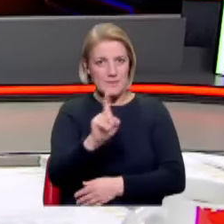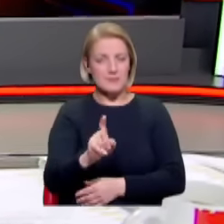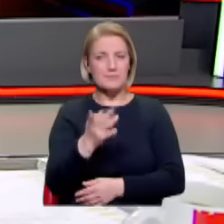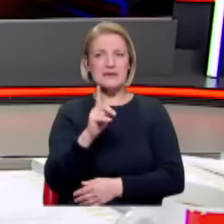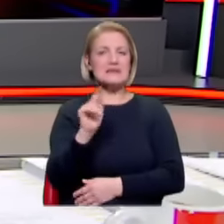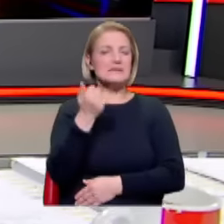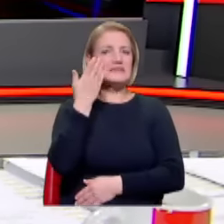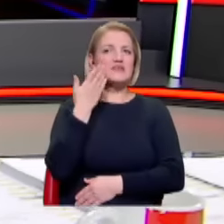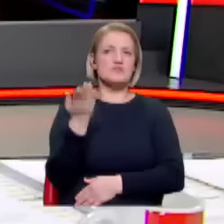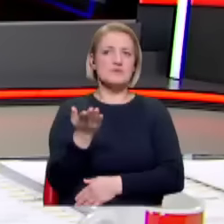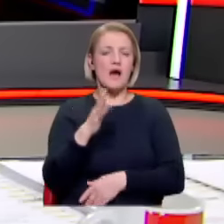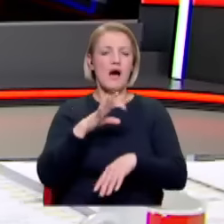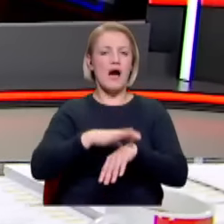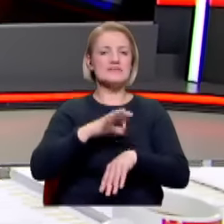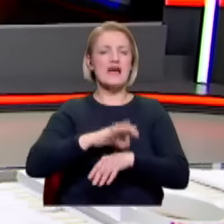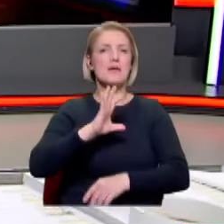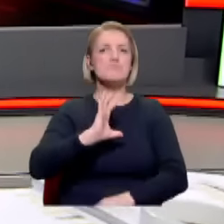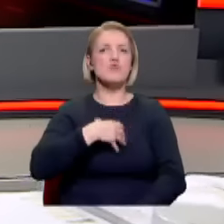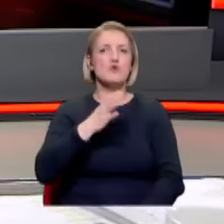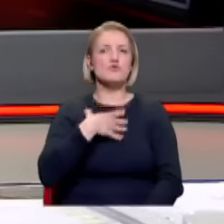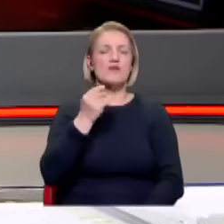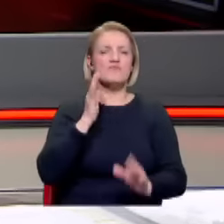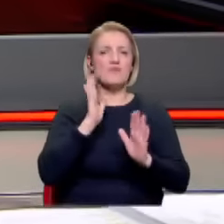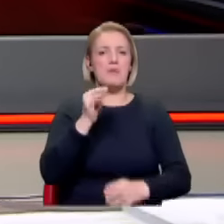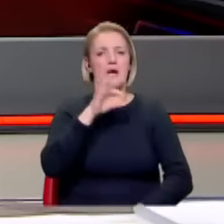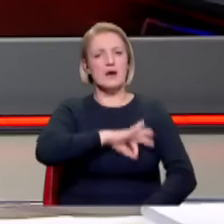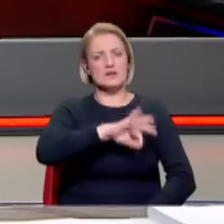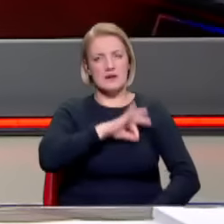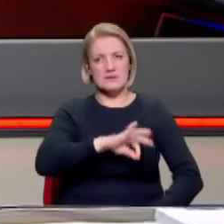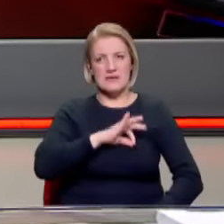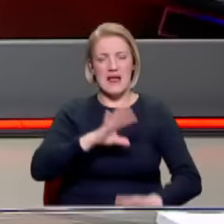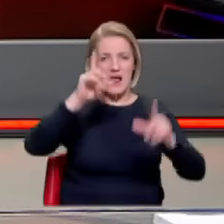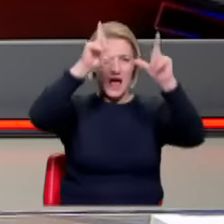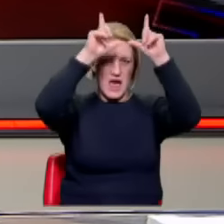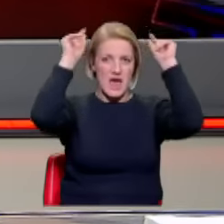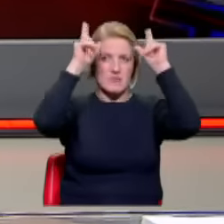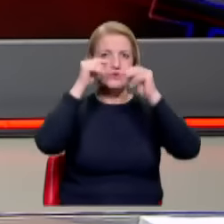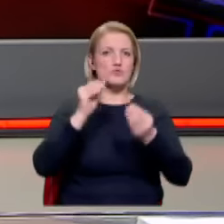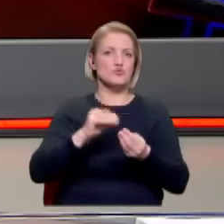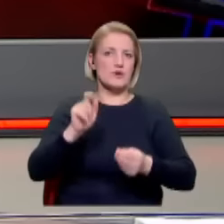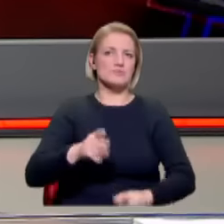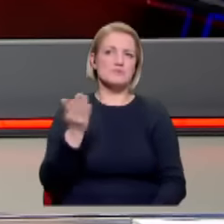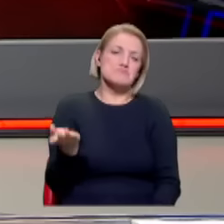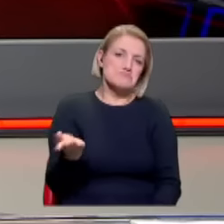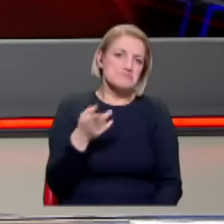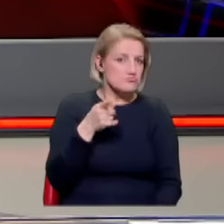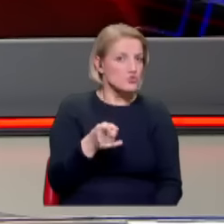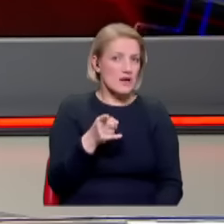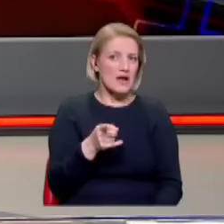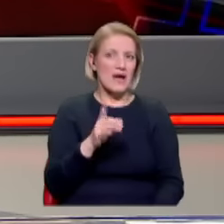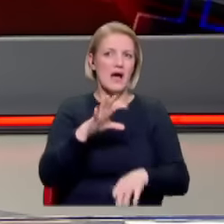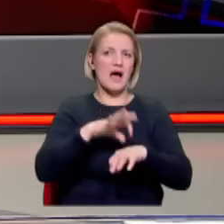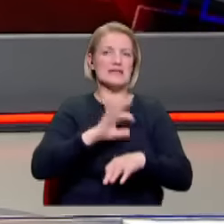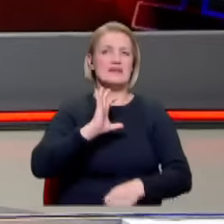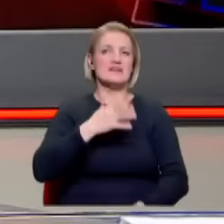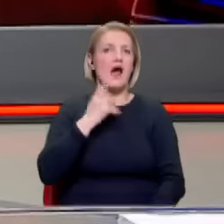başka kıymetli izleyicimiz, hastane patronları daha çok para kazansınlar diye hemşireler suç işlemiş. Ve bundan